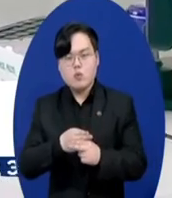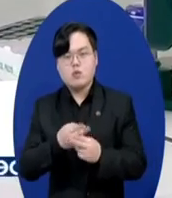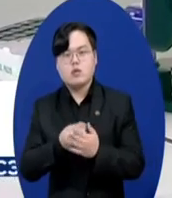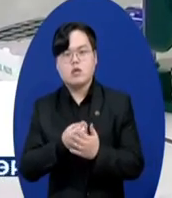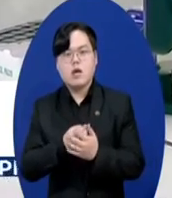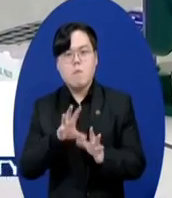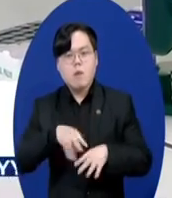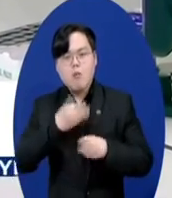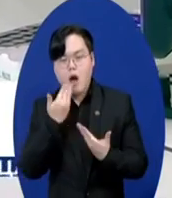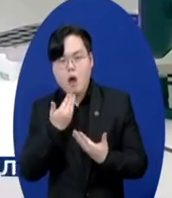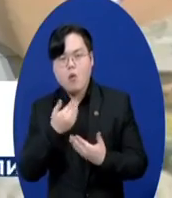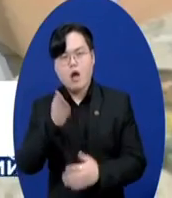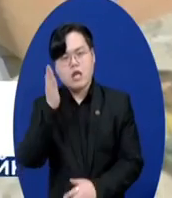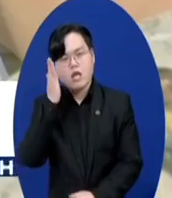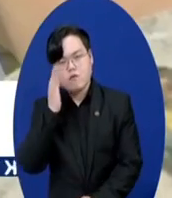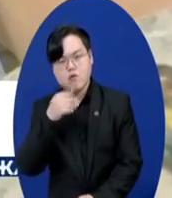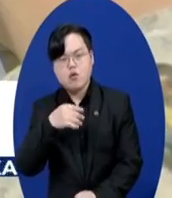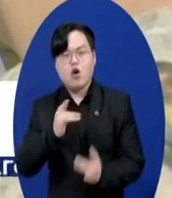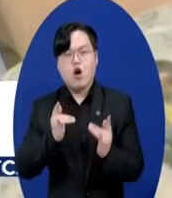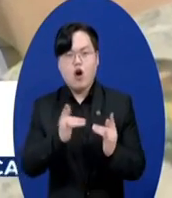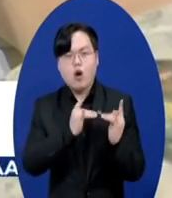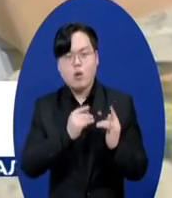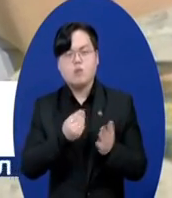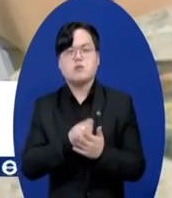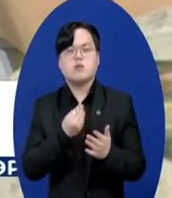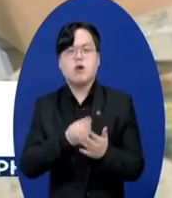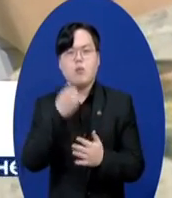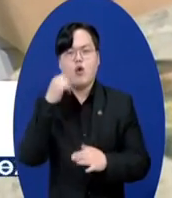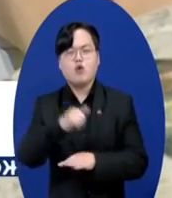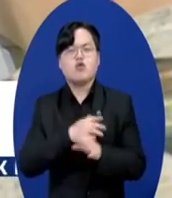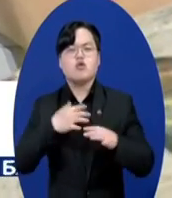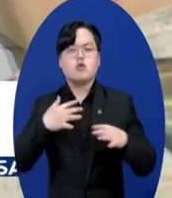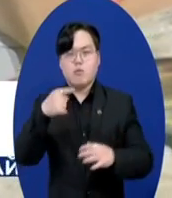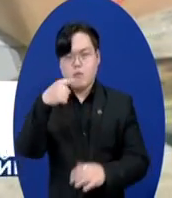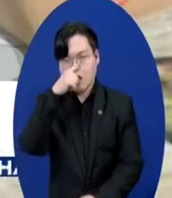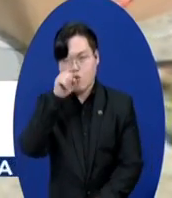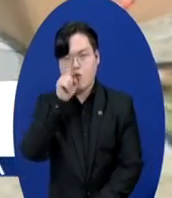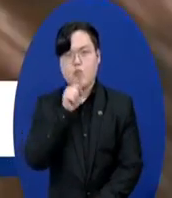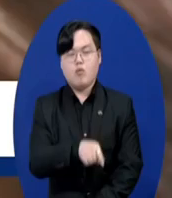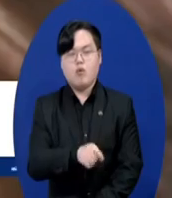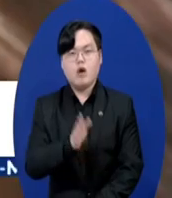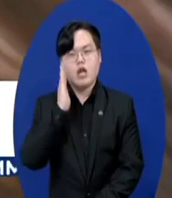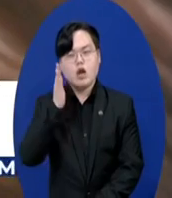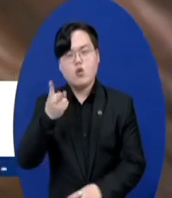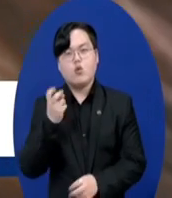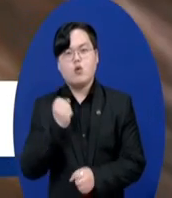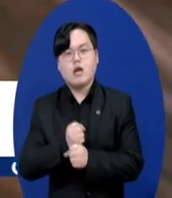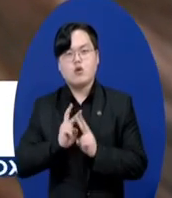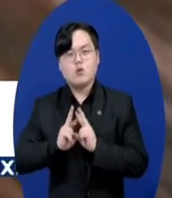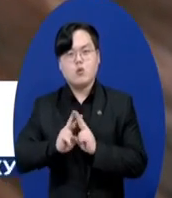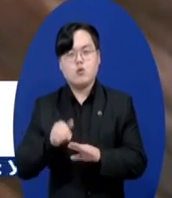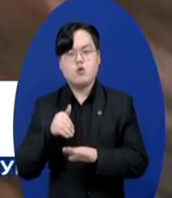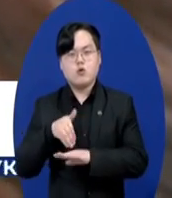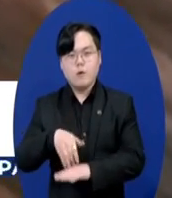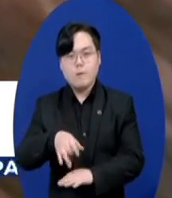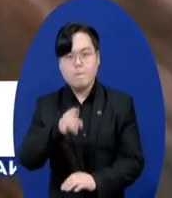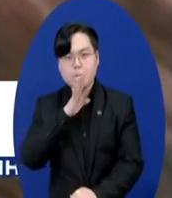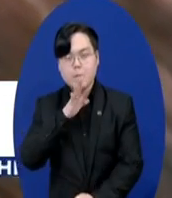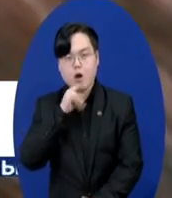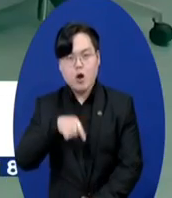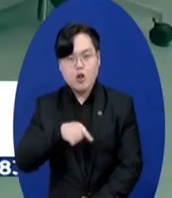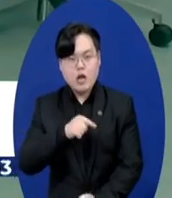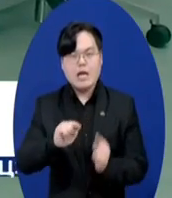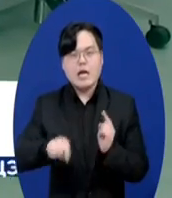дэмжлэгээ, мэдээгүйжүүлэг, хэвтэн эмчлэх тасагтай улстай томоохон тооцогдох эмнэлэг юм аа. Цаашдаа ч үйл ажиллагааг нь доктортой үргэлжлүүлж,